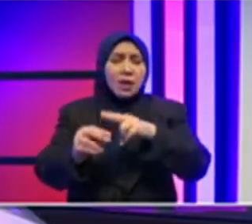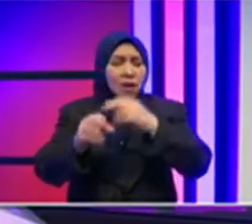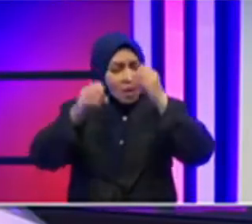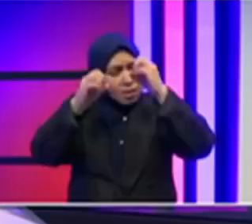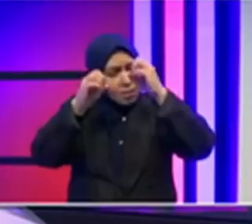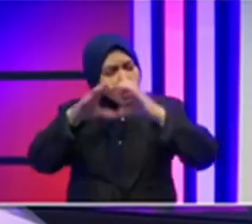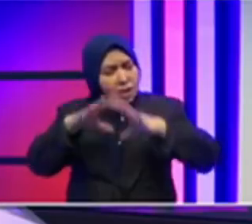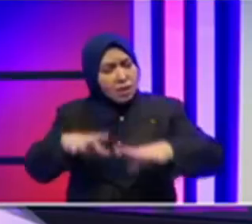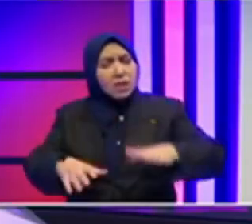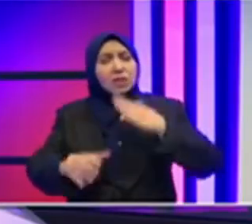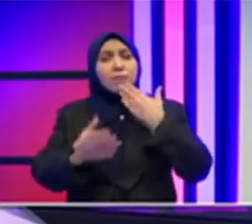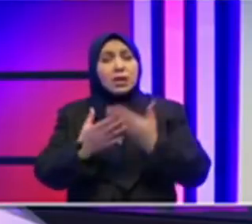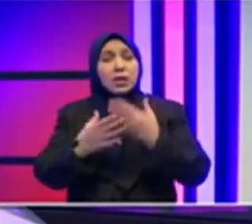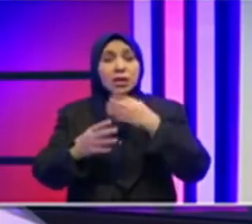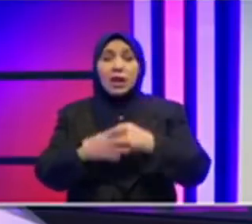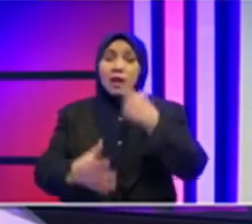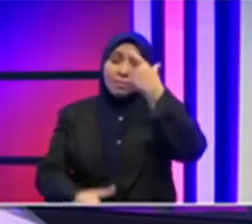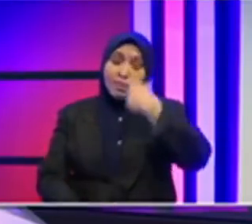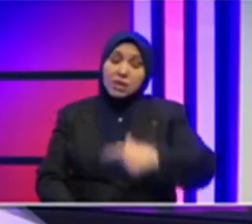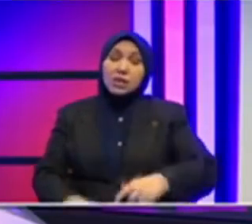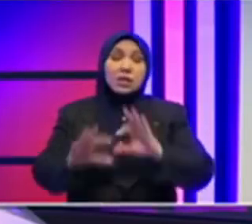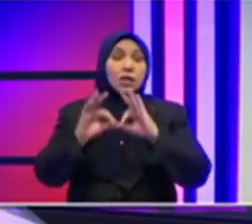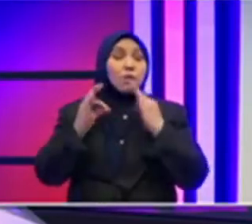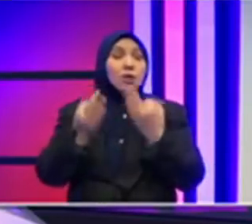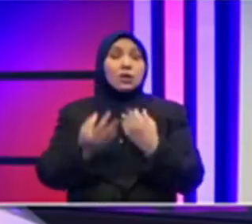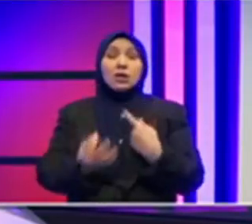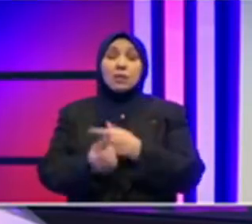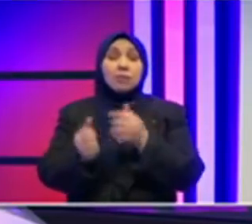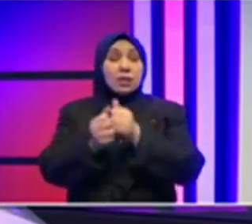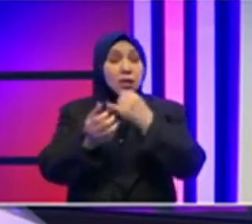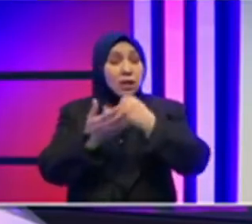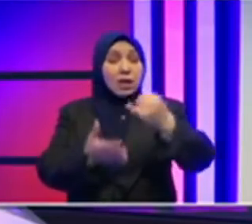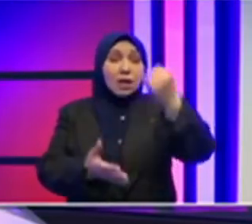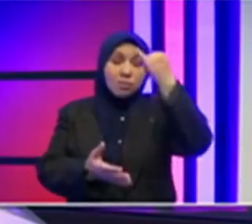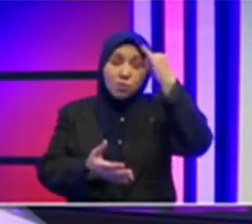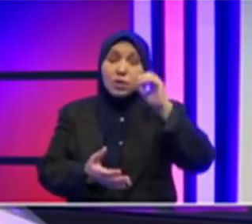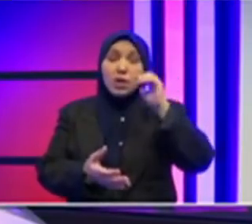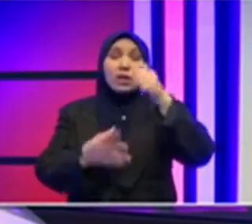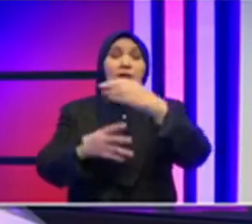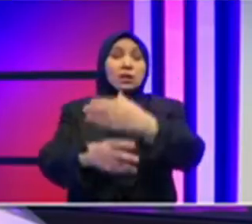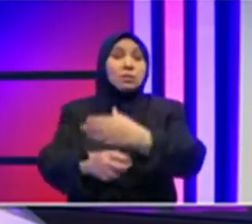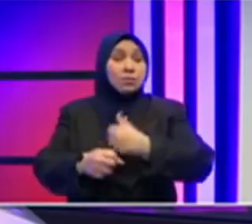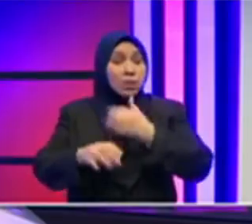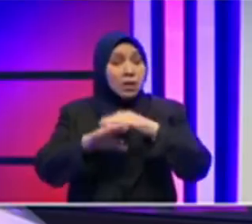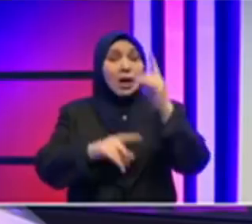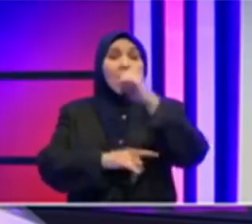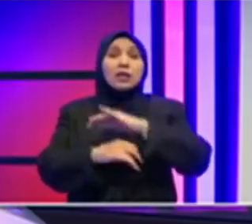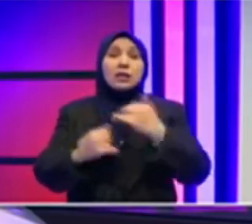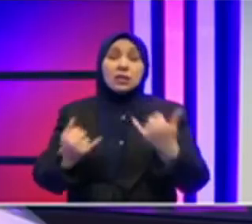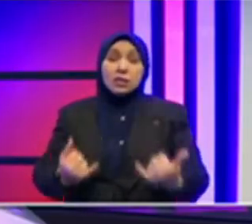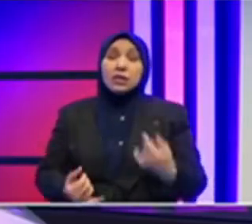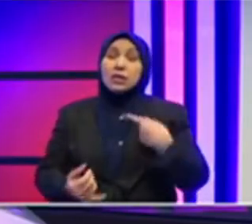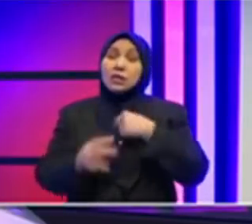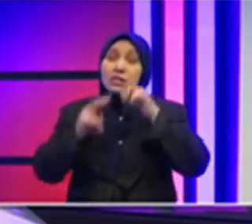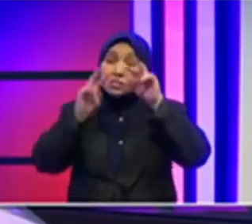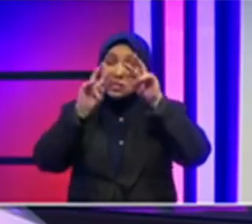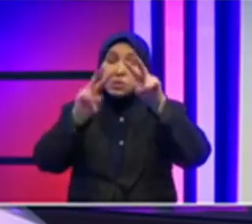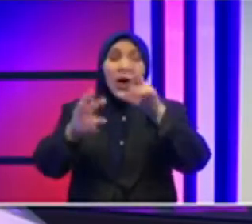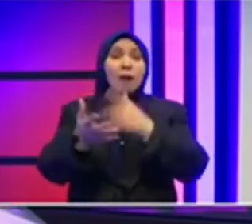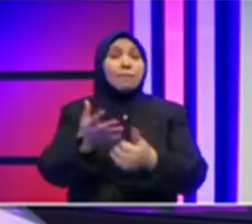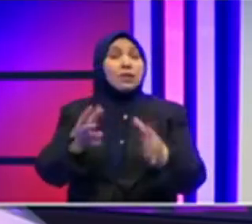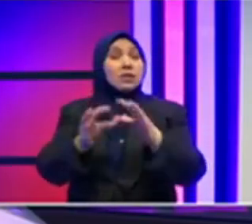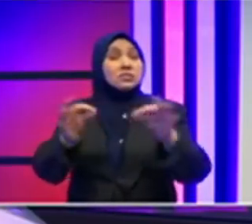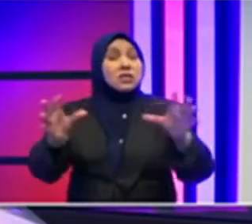keberkatan, kebaikan dalam diri keluarga kami dengan ilmu yang akan diperoleh pada hari ini. Kita saksikan apakah